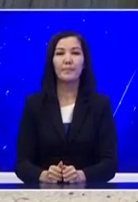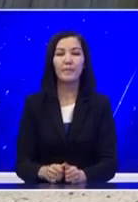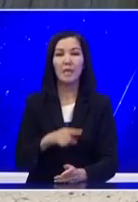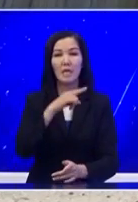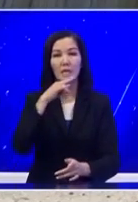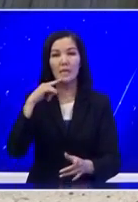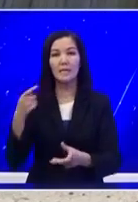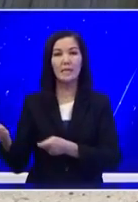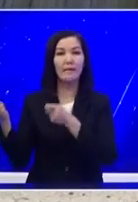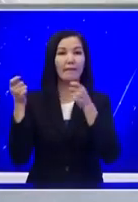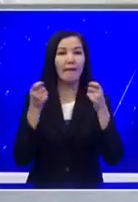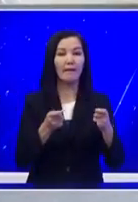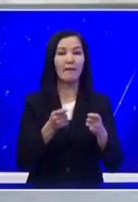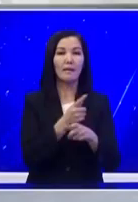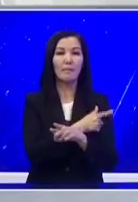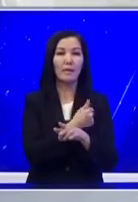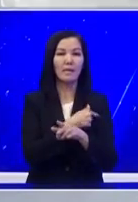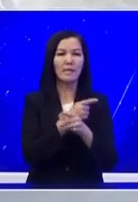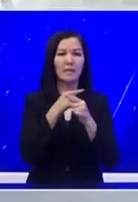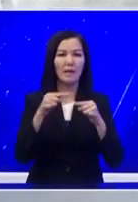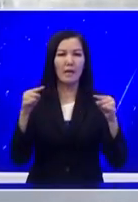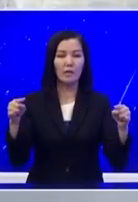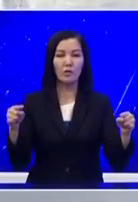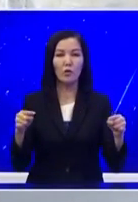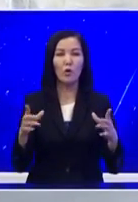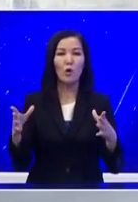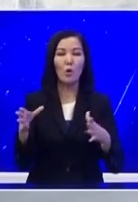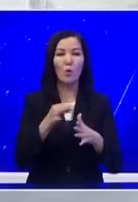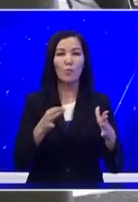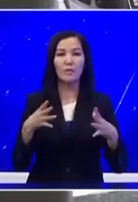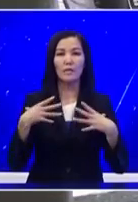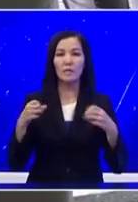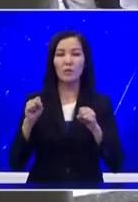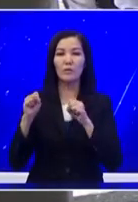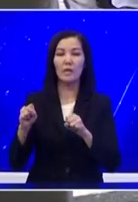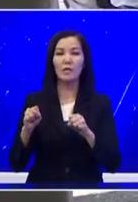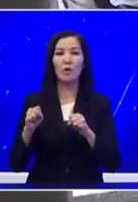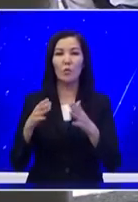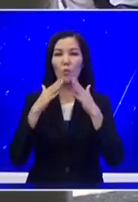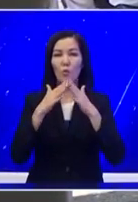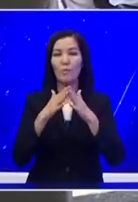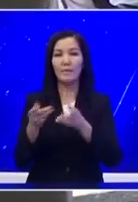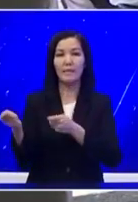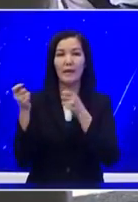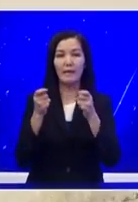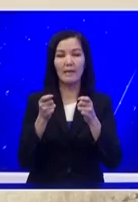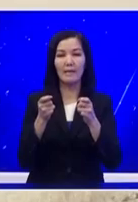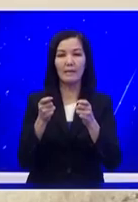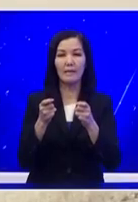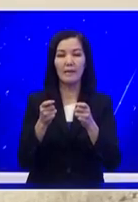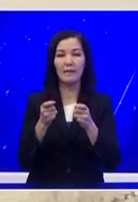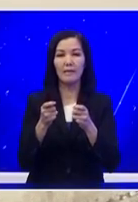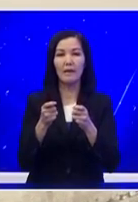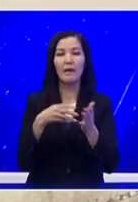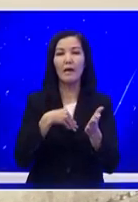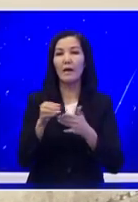Ресейден келген медициналық құралдар облыстық денсаулық сақтау басқармасының арнайы қоймасына келінді. Қорап-қорап қорғаныш заттары қаражатқа